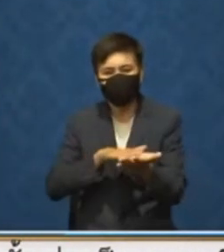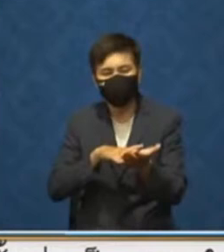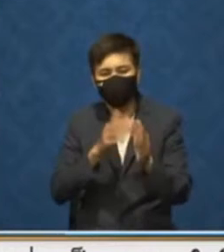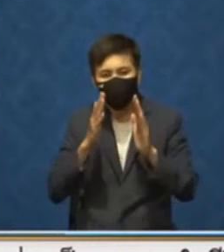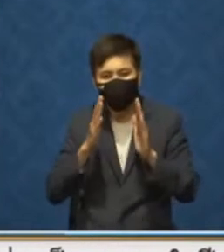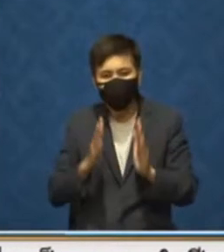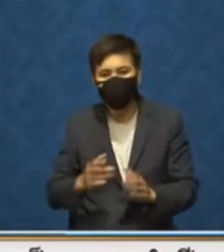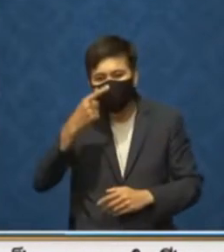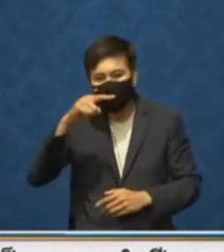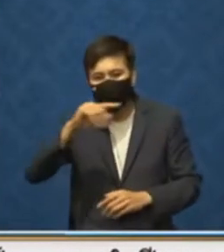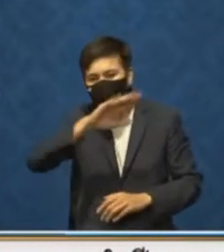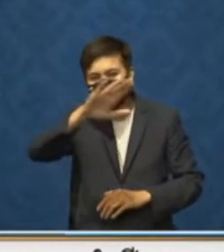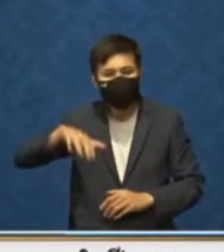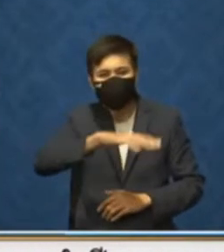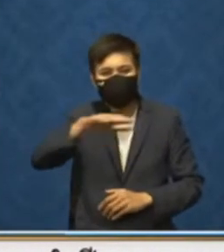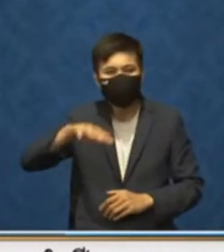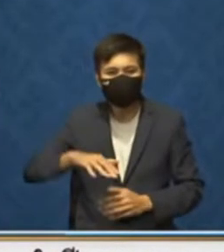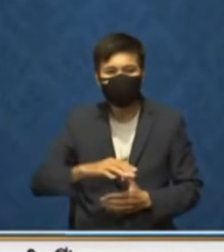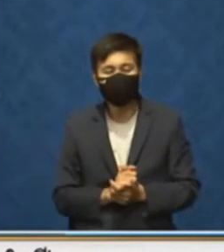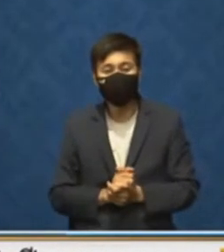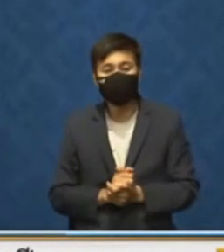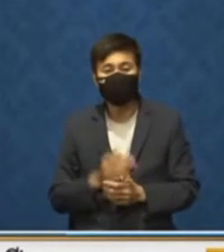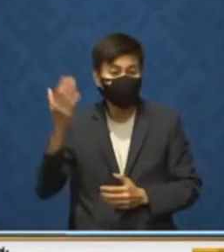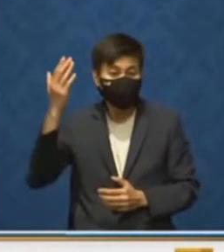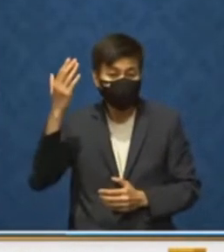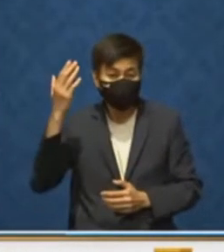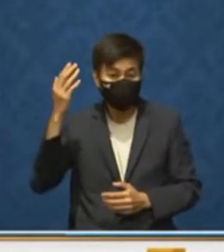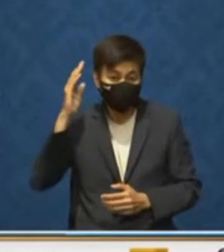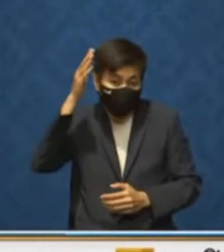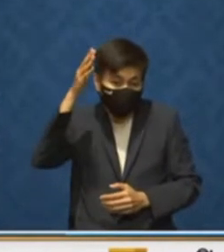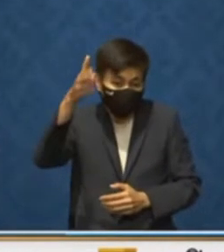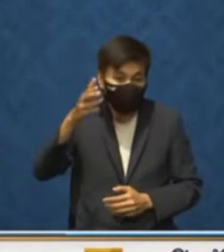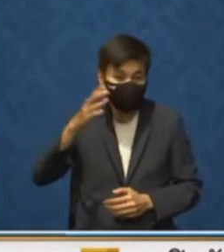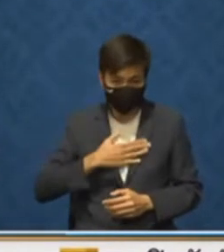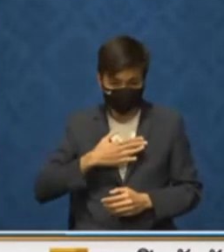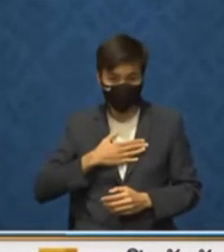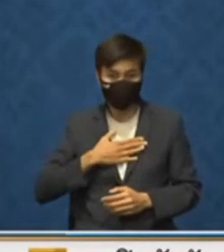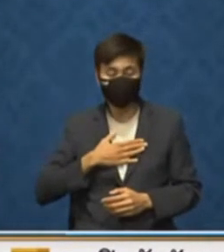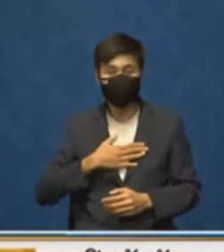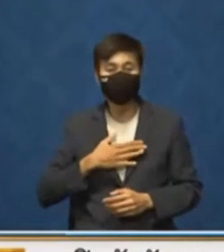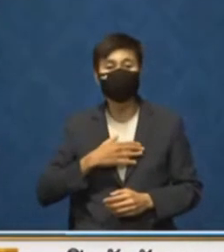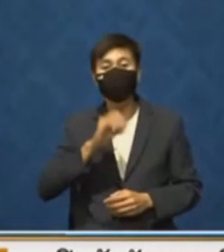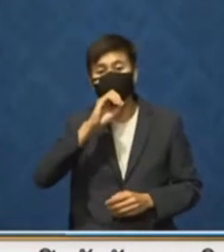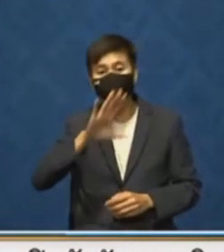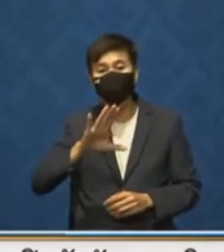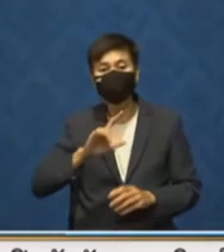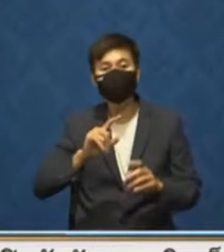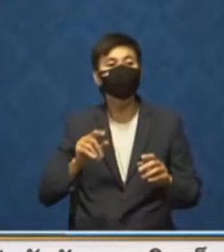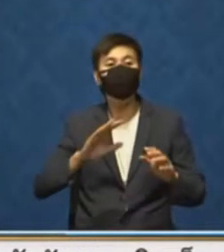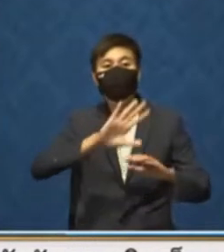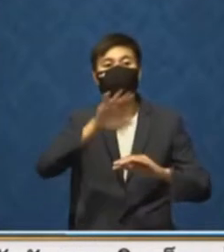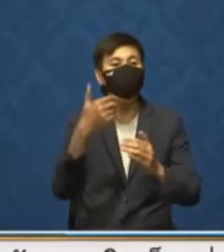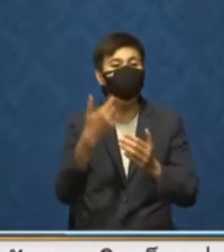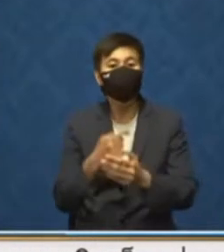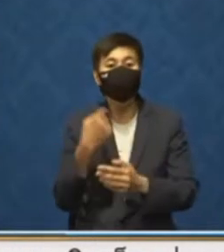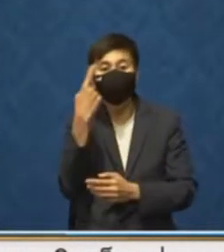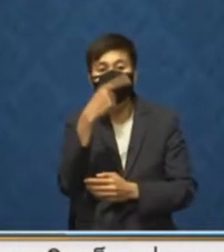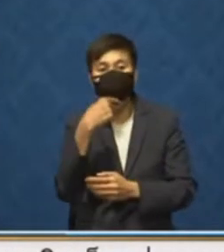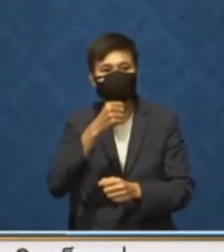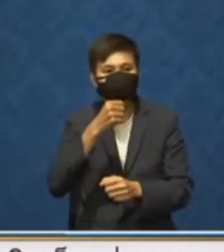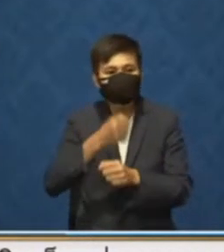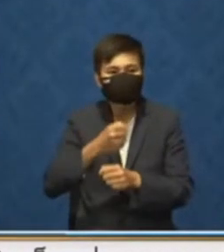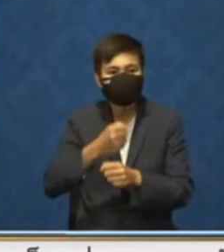ชะตากรรมศรุตต้องเจอแบบนี้เดี๋ยววันหลังผมจะแฉเวลาจะแทงแถลงข่าวจะบอกคนละว่าใครทำอะไรกับฝรั่งนุชไปตรง